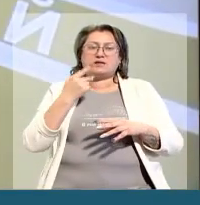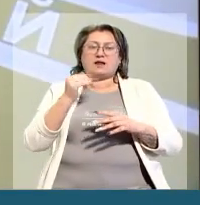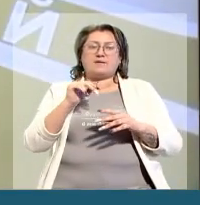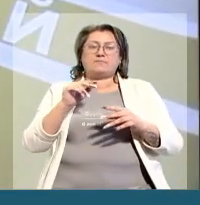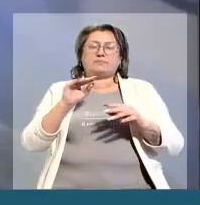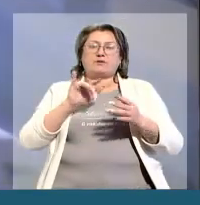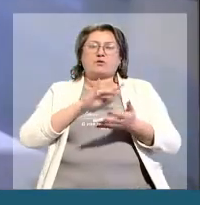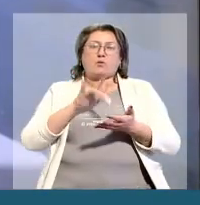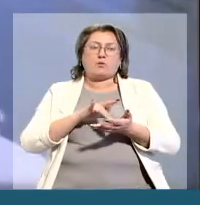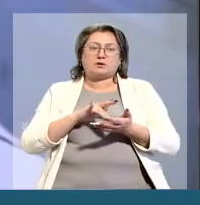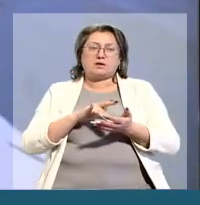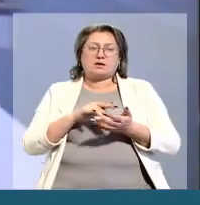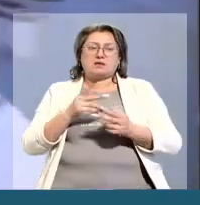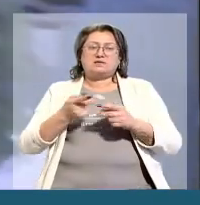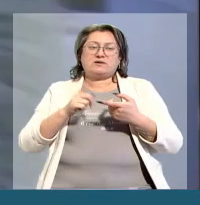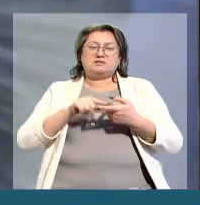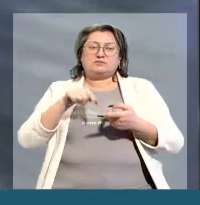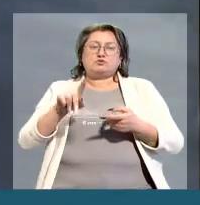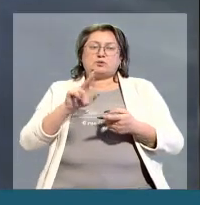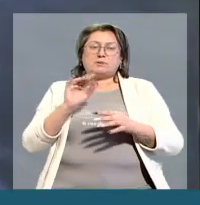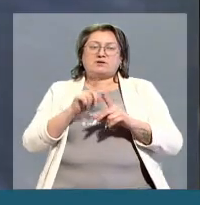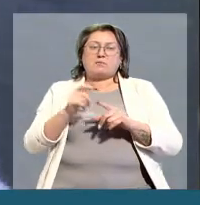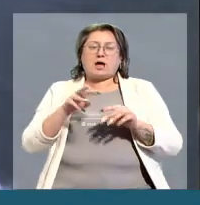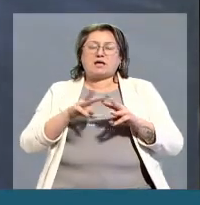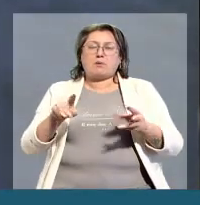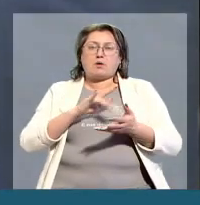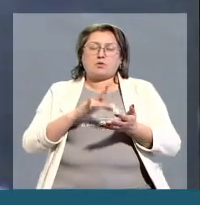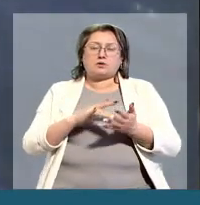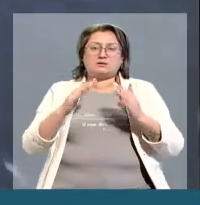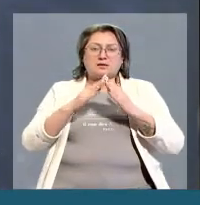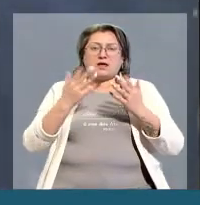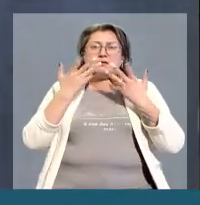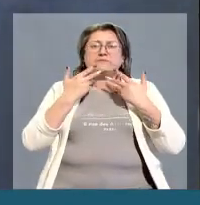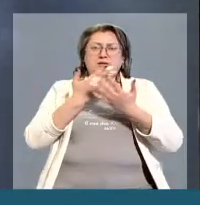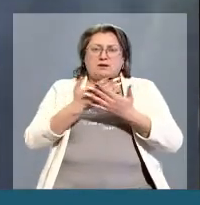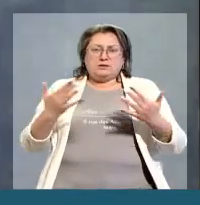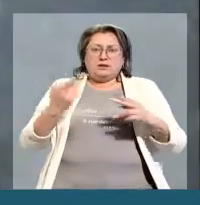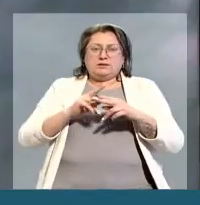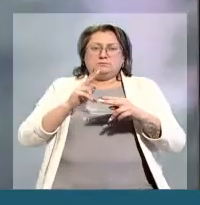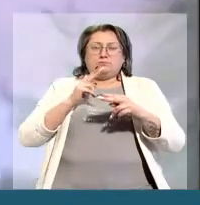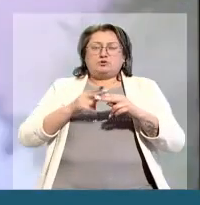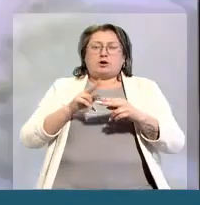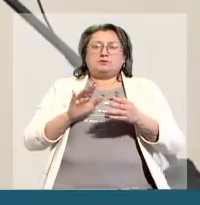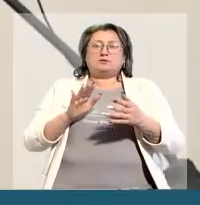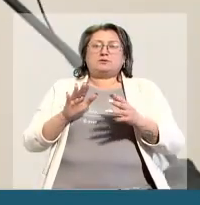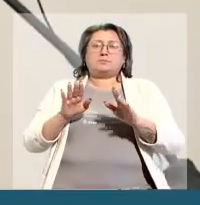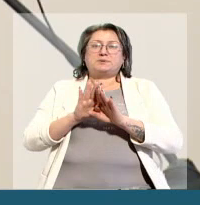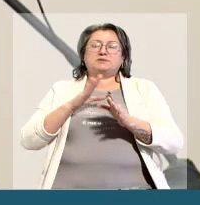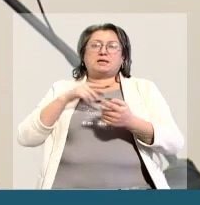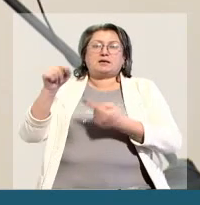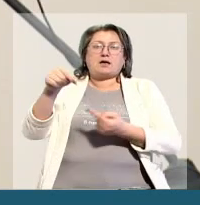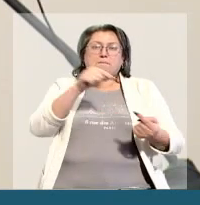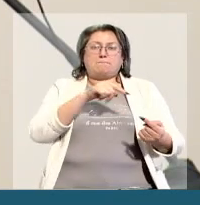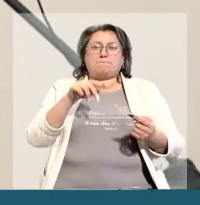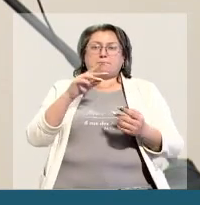түстер таңдалды. Себебі қала әкімінің айтуынша, әртүрлі түстегі ғимараттар қаланың бірізділігіне кедергі келтіруде. Состав